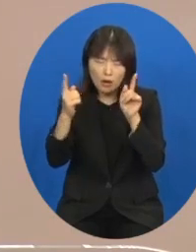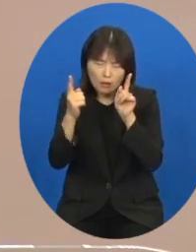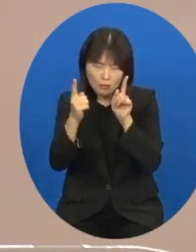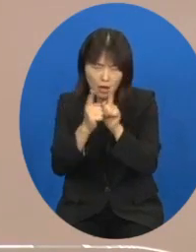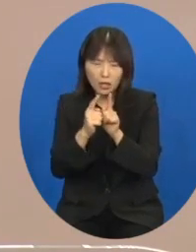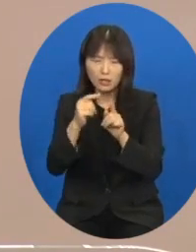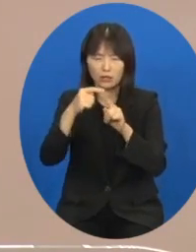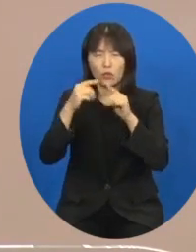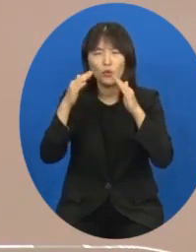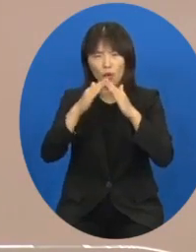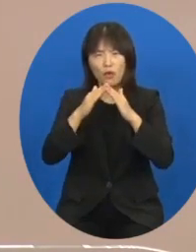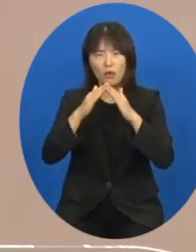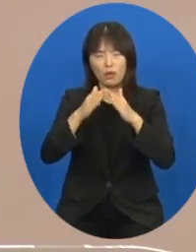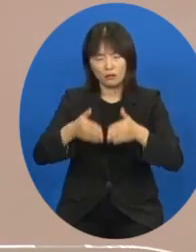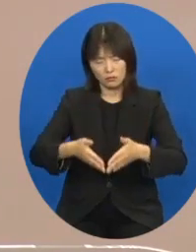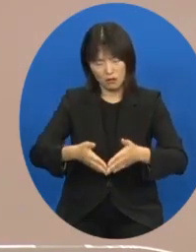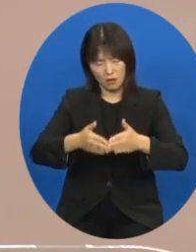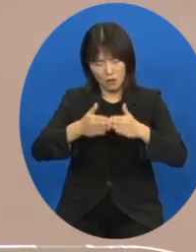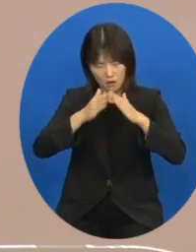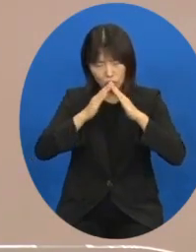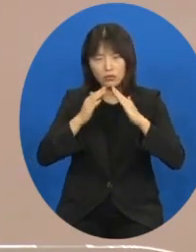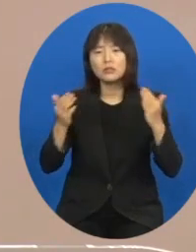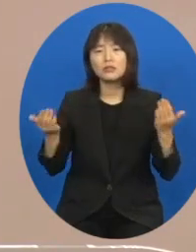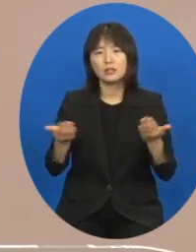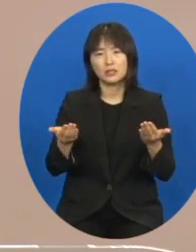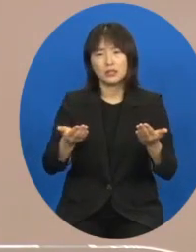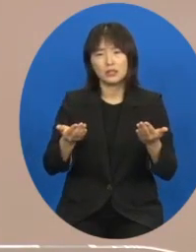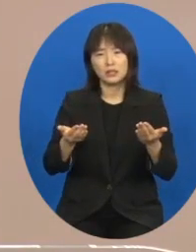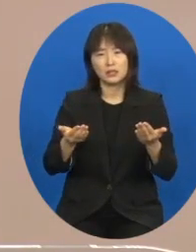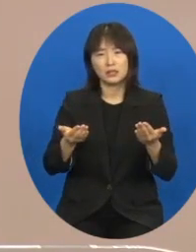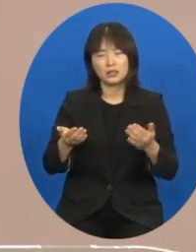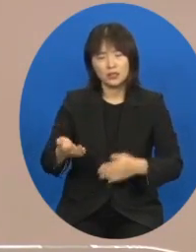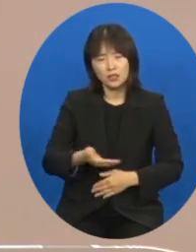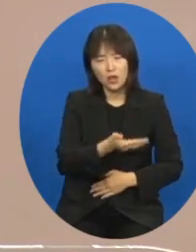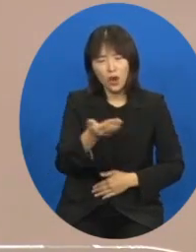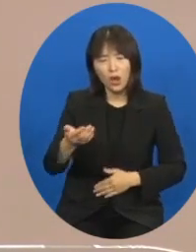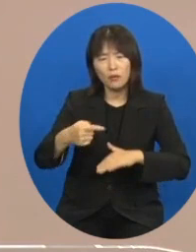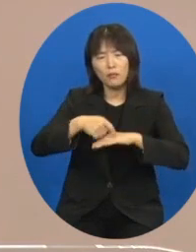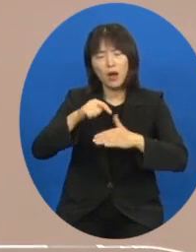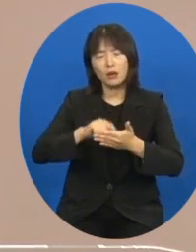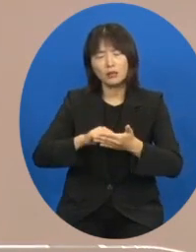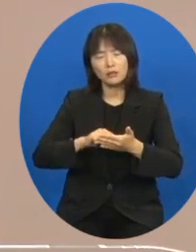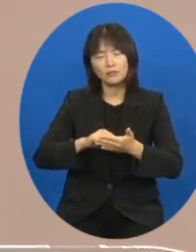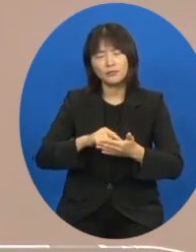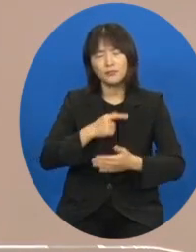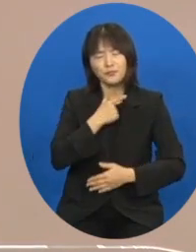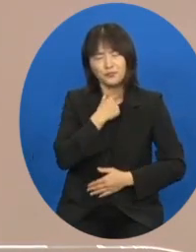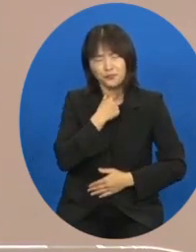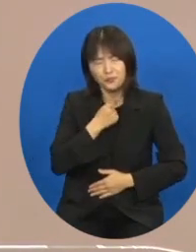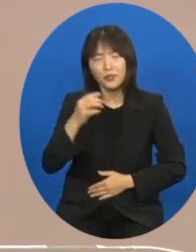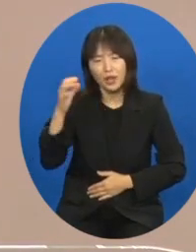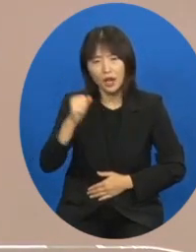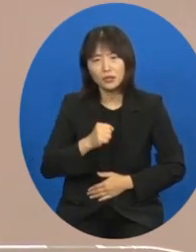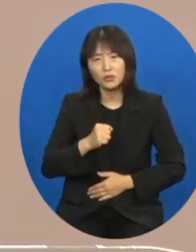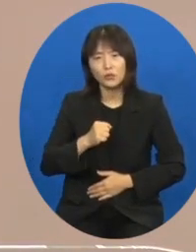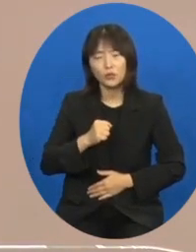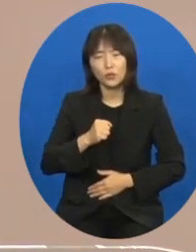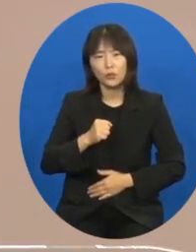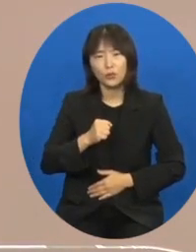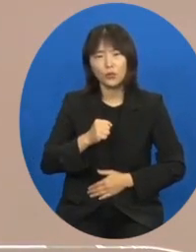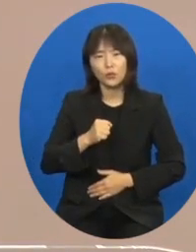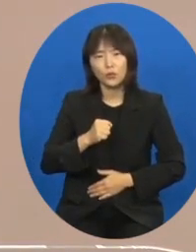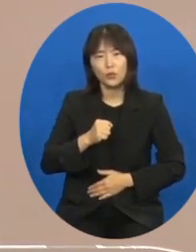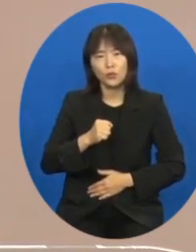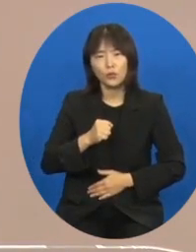예배를 드리는 교회를 세워가는 일을 여러분의 마음의 갈망을 가지고 한번